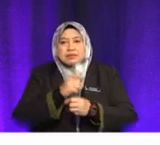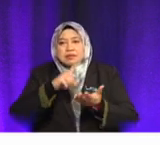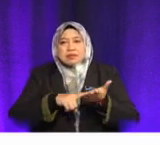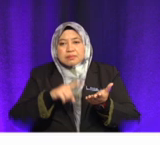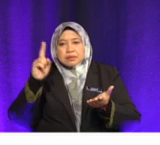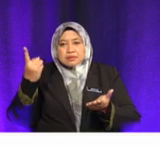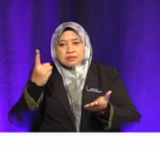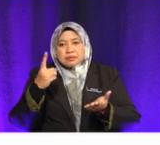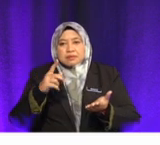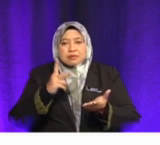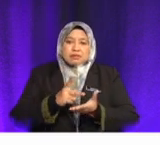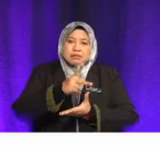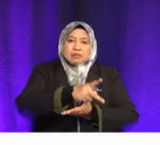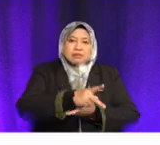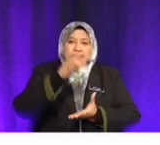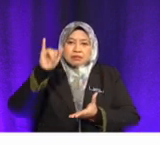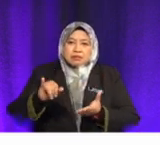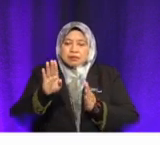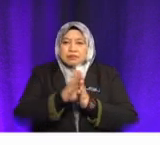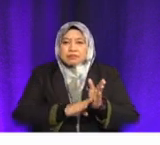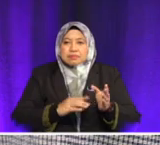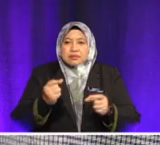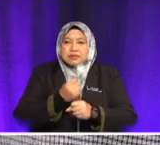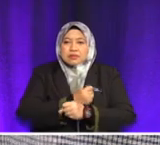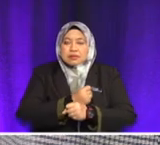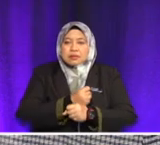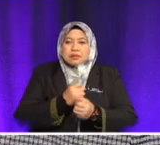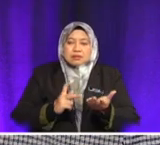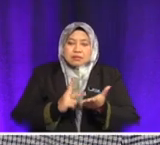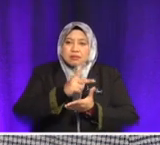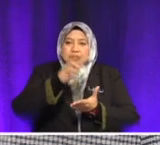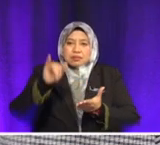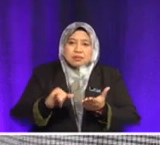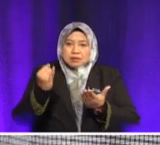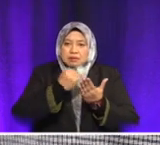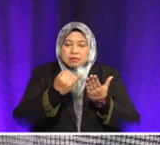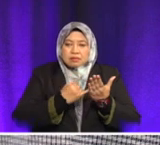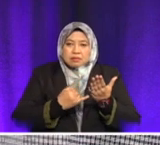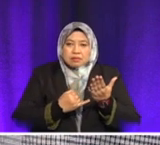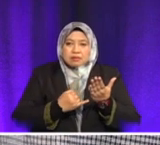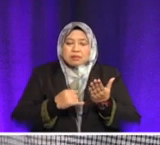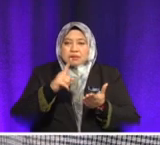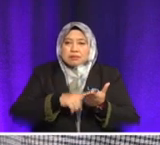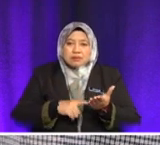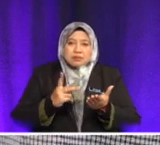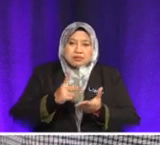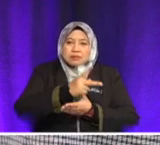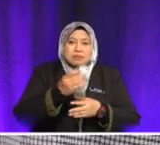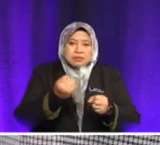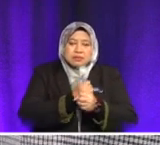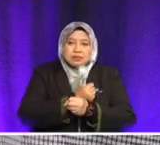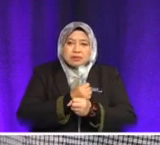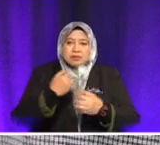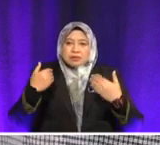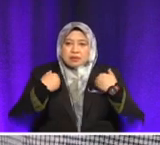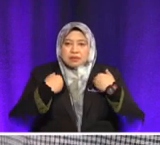saja lokes yang bersilang dokternya bukan pada iklan yang dibeli apa saja lokasi yang bersilang maka